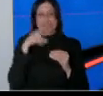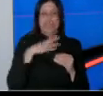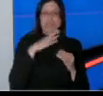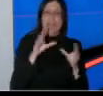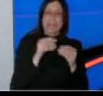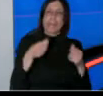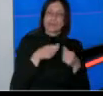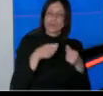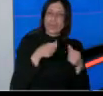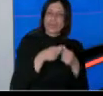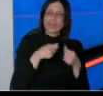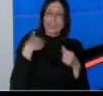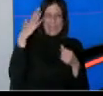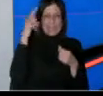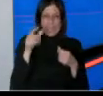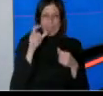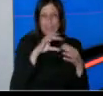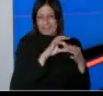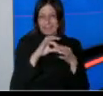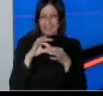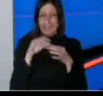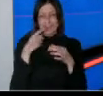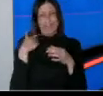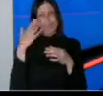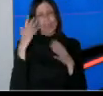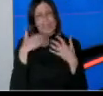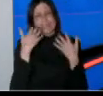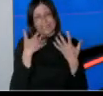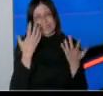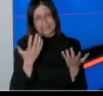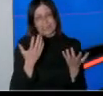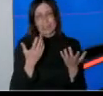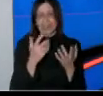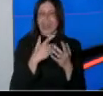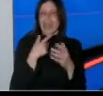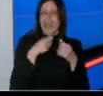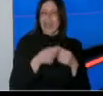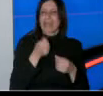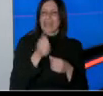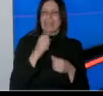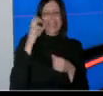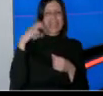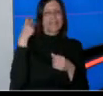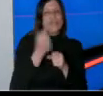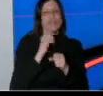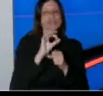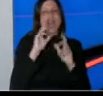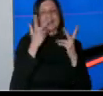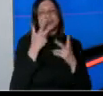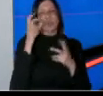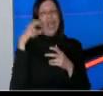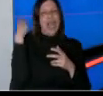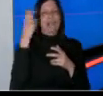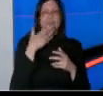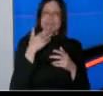המשותפת. נכון. מכירים כן, את זה? כן, כן, עוד סיפור. עוד סיפור מההפטרה. חברי כנסת הערבים עובדים למען הציבור הערבי בישראל, זה מוכח